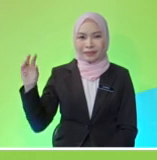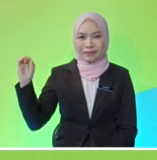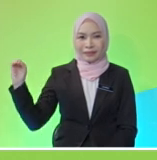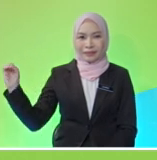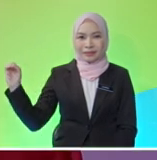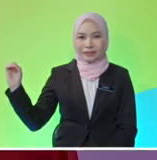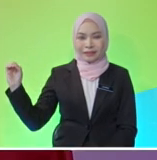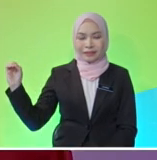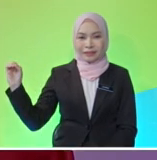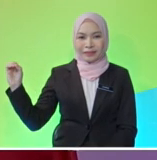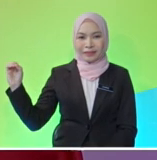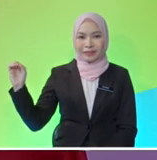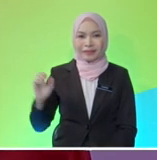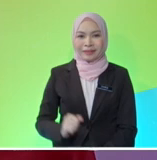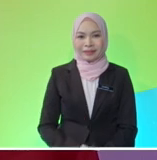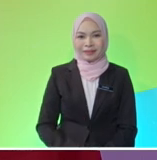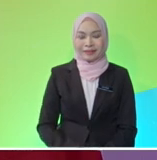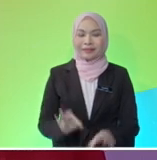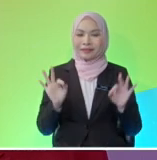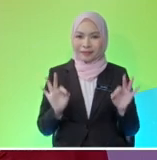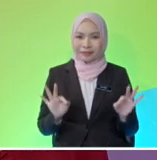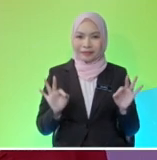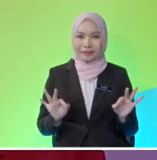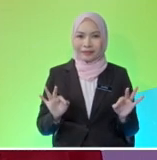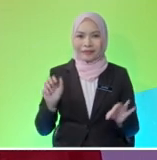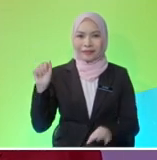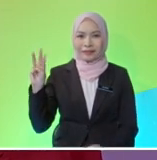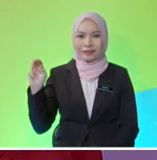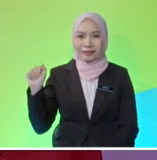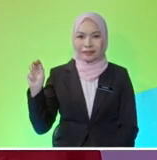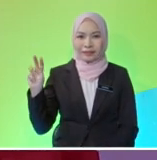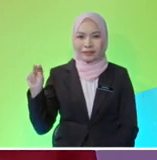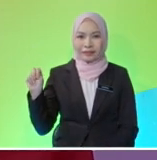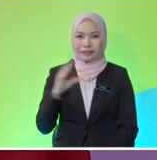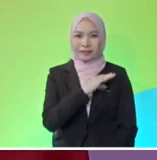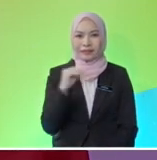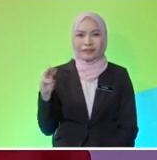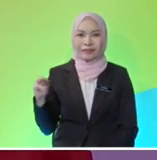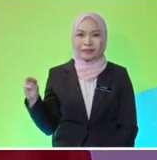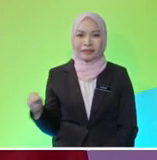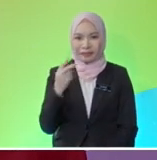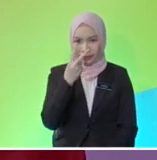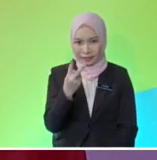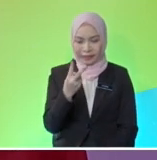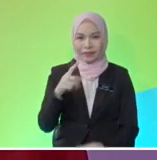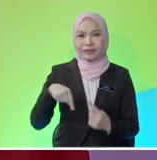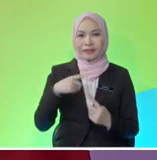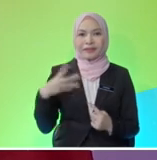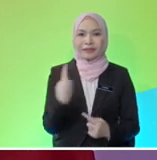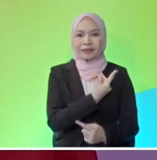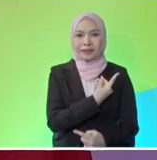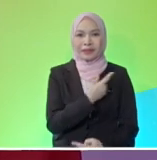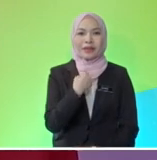20. Kalau Aiman dan murid-murid di rumah tengok, apabila kita sebut yang belas tu,